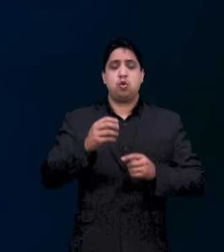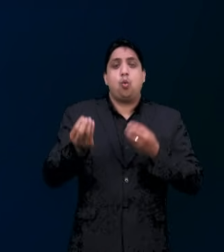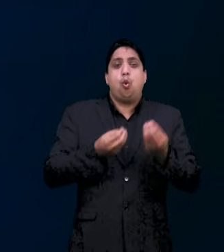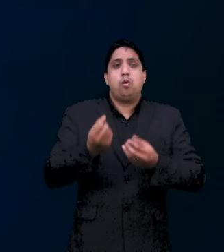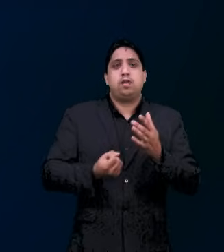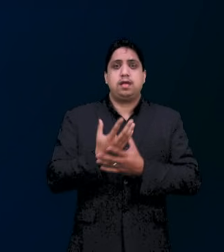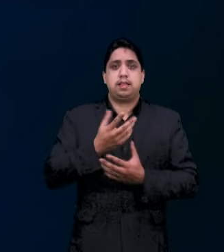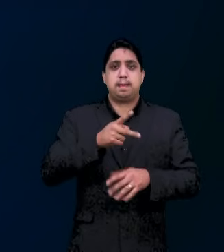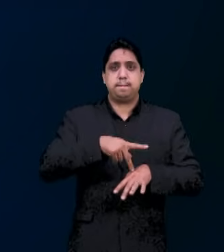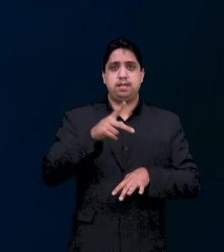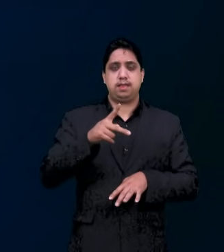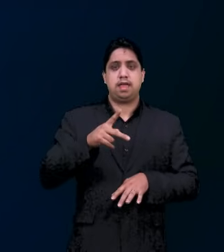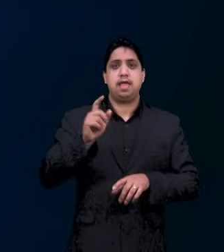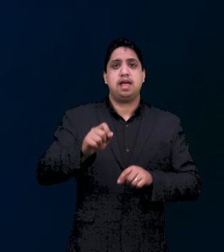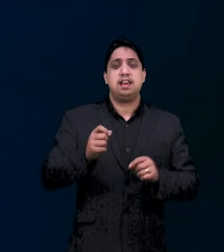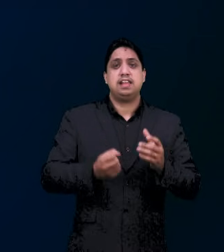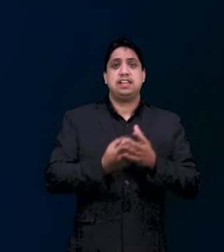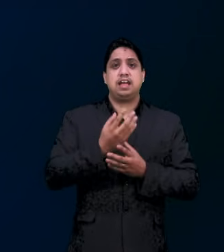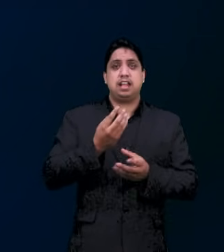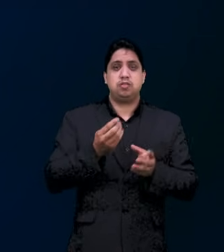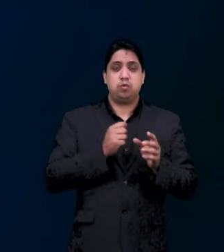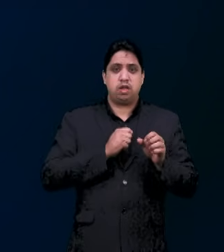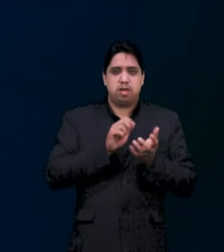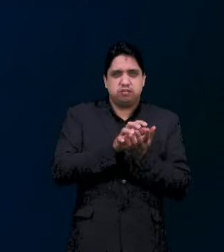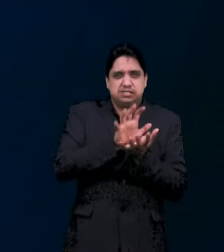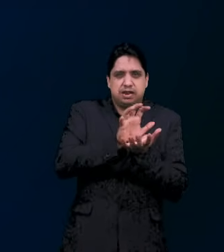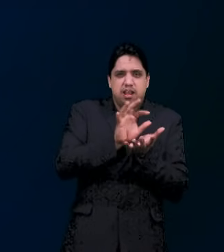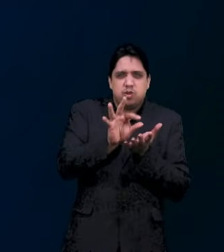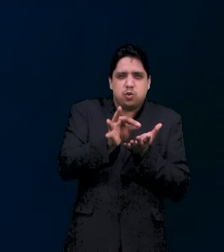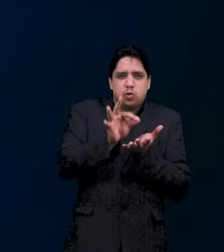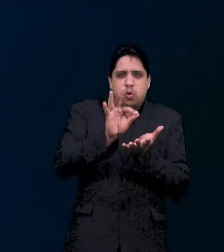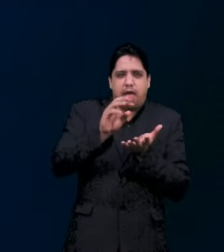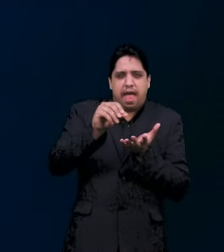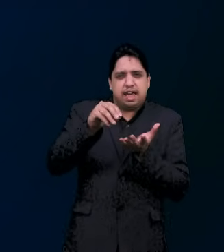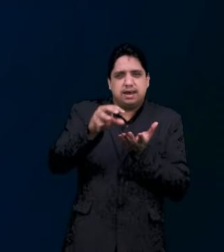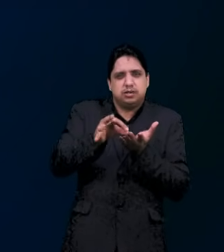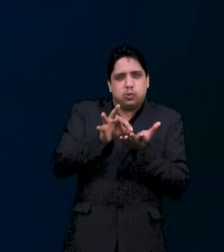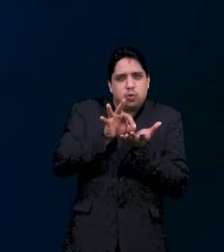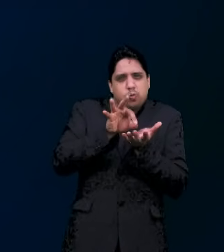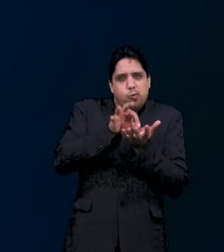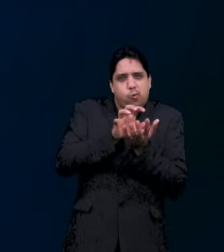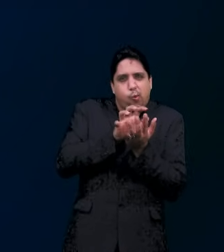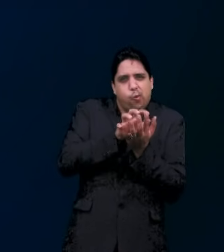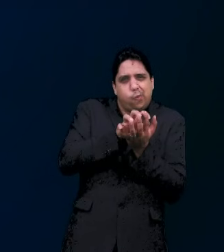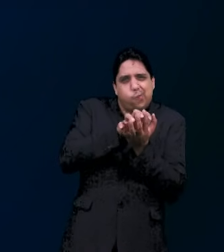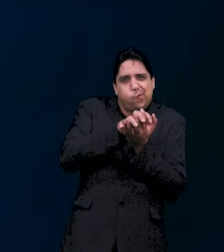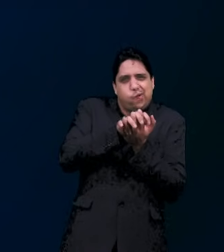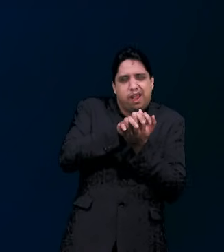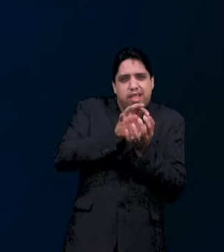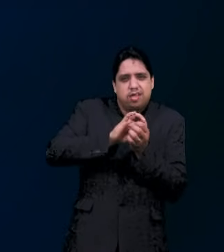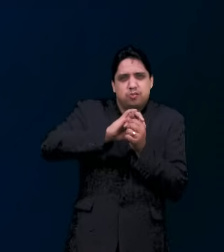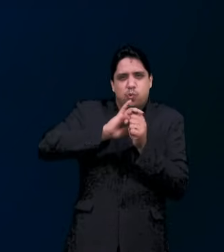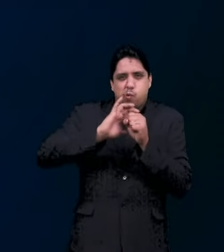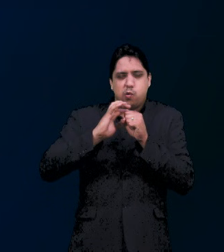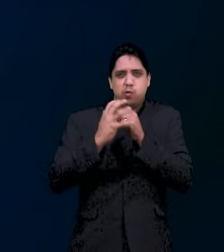la perle est créée? Une perle est créée grâce à un grain de sable qui entre dans une huître. L'huître,